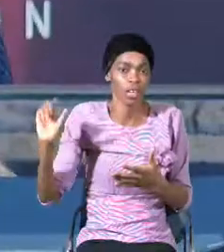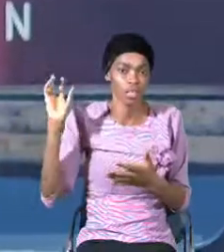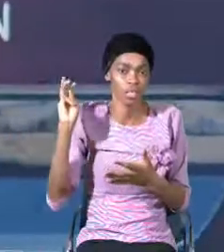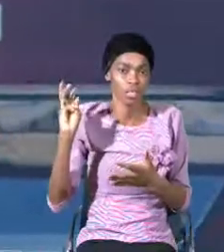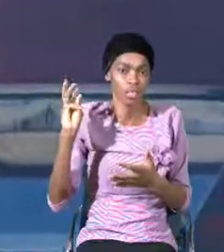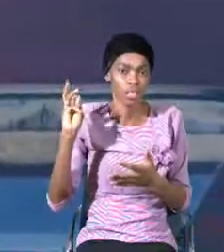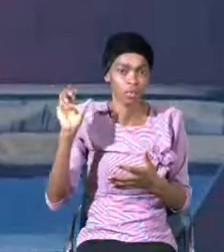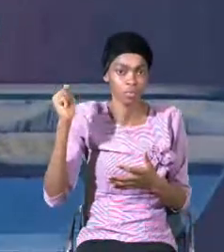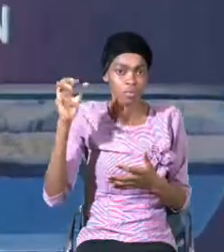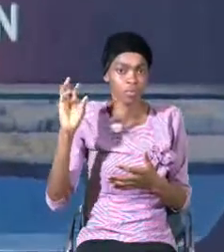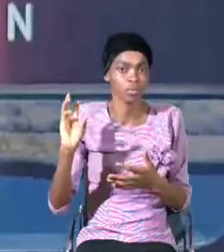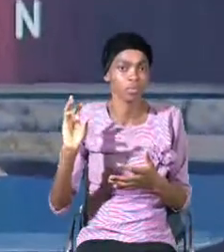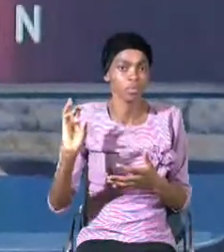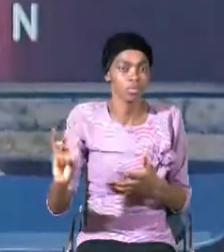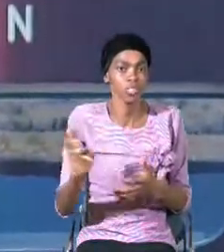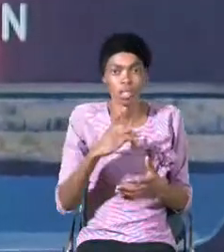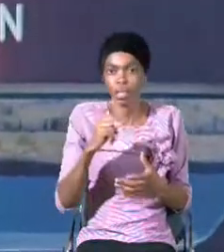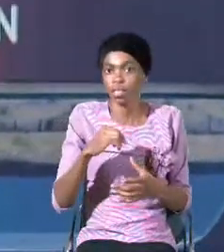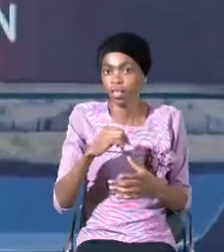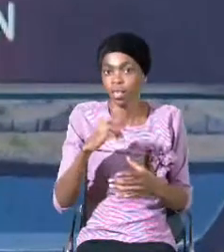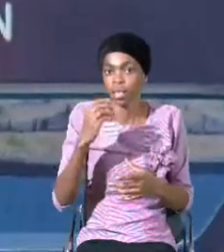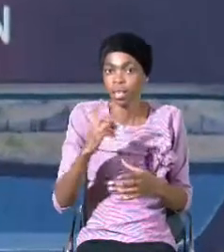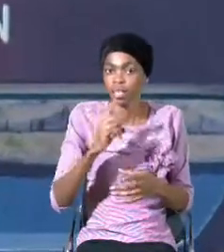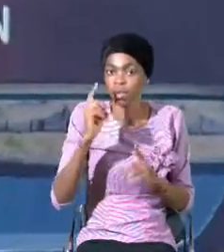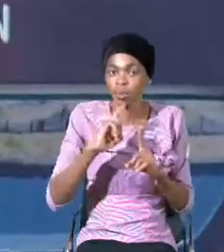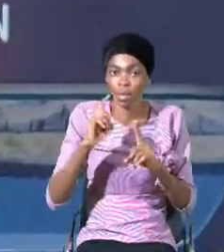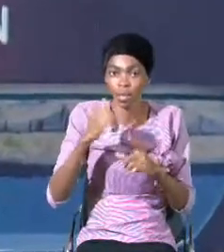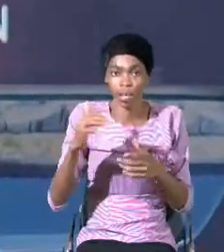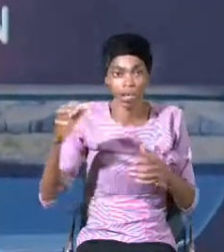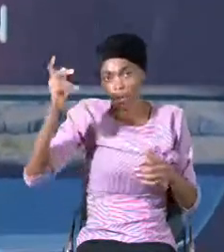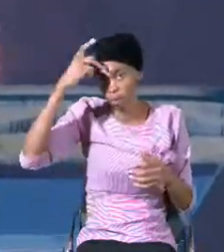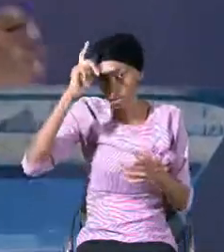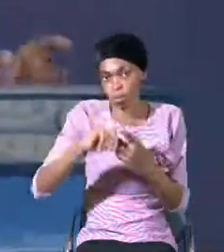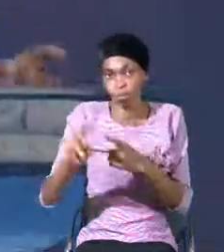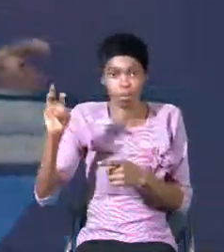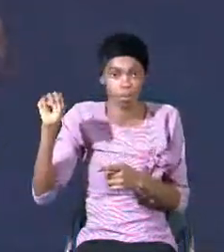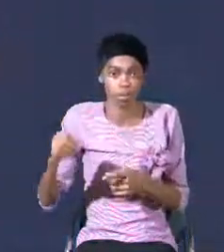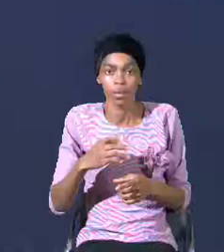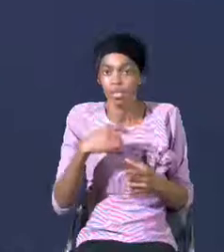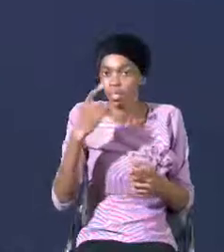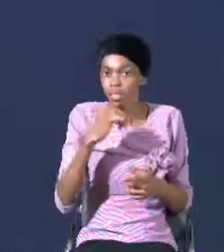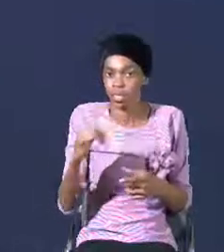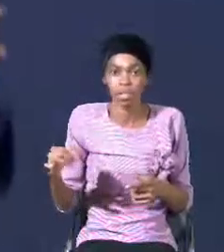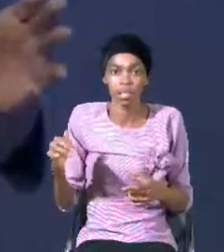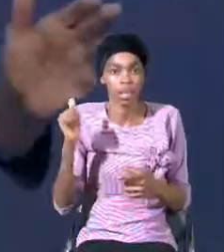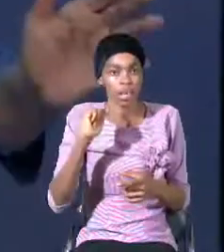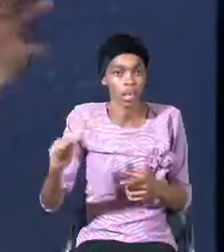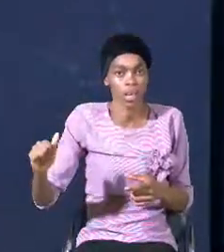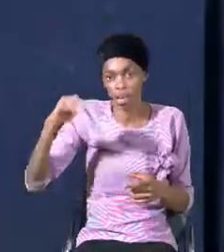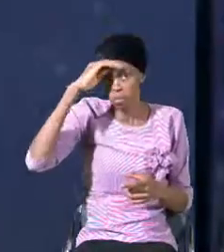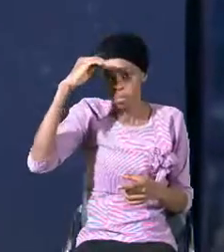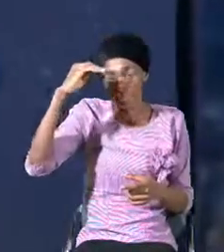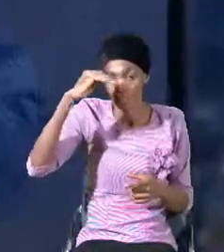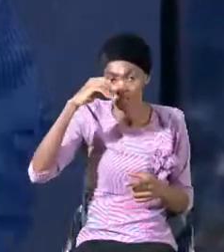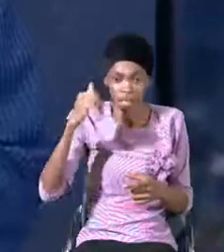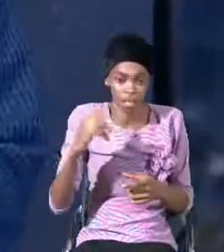verset 16, et il leur dit cette parabole. Les terres d'un homme riche avait